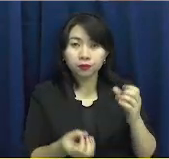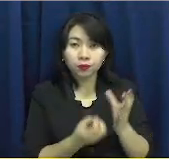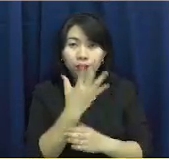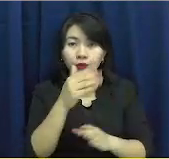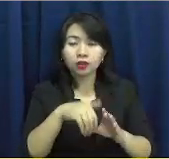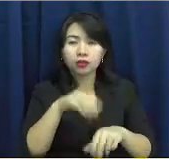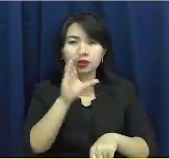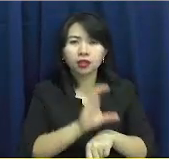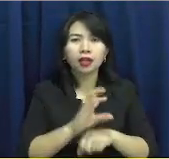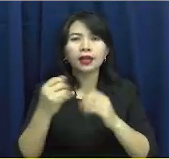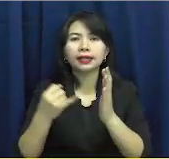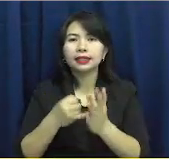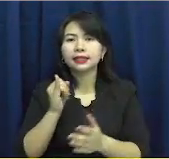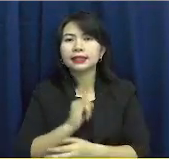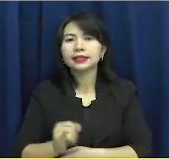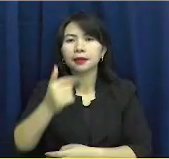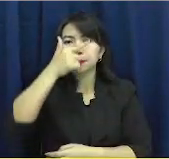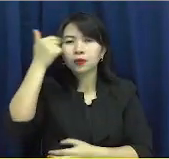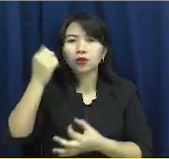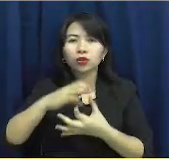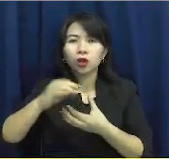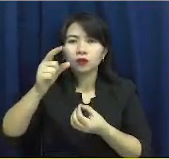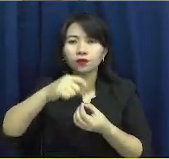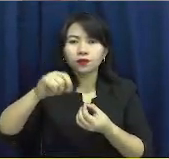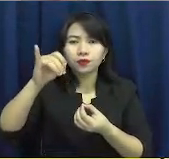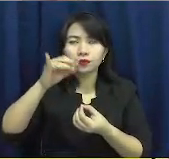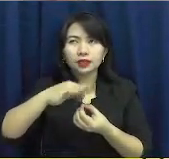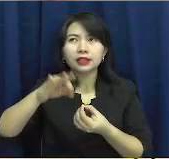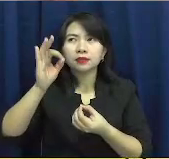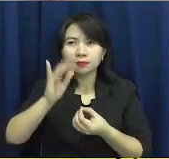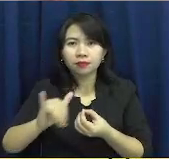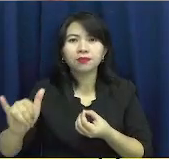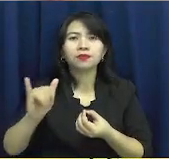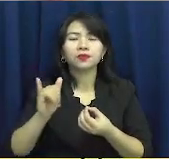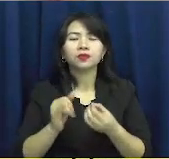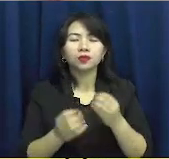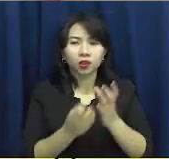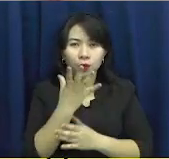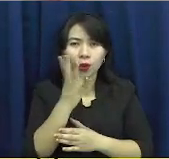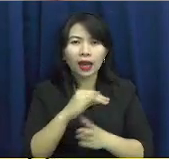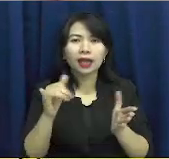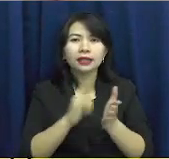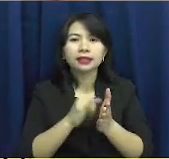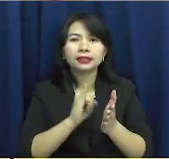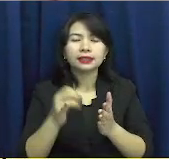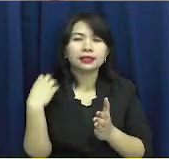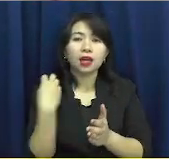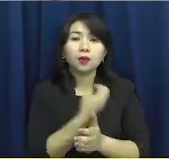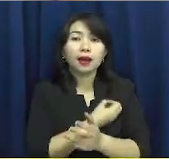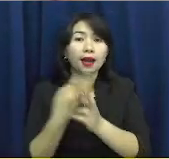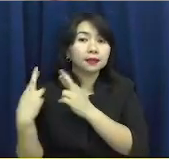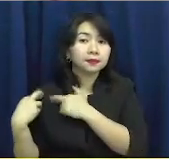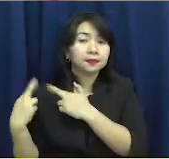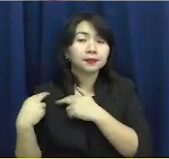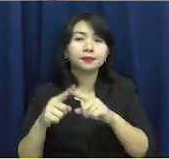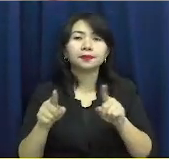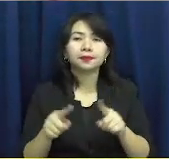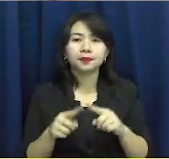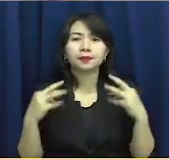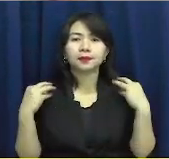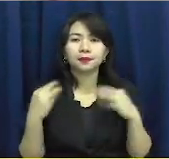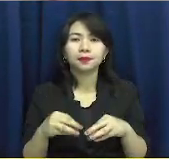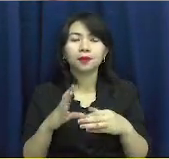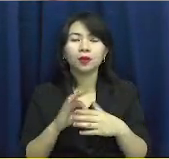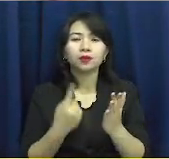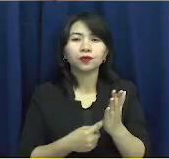simbahan, it's because of the spiritual growth. Na kung saan, yan na po yung responsibility natin bilang miyembro ng simbahan na kung saan